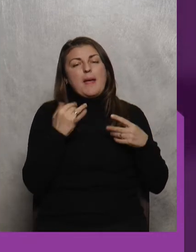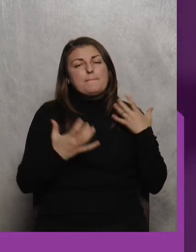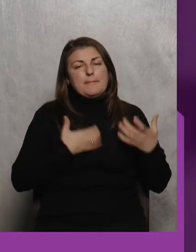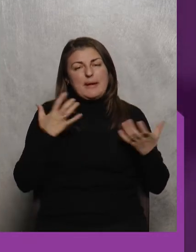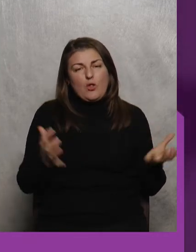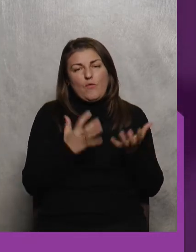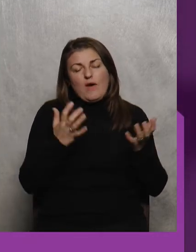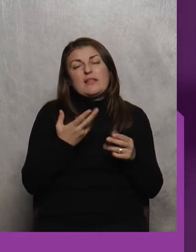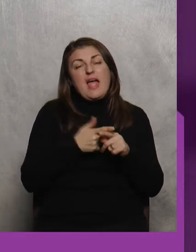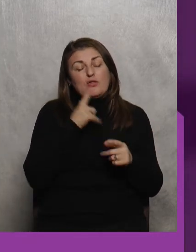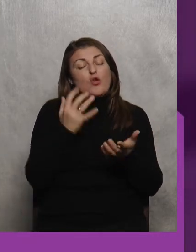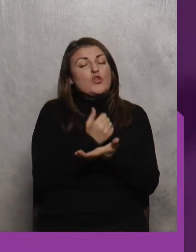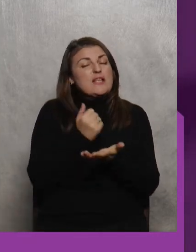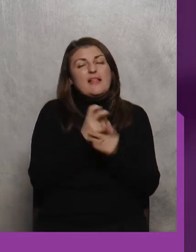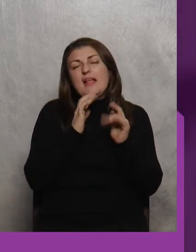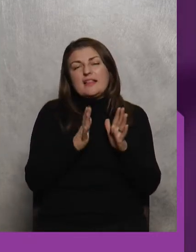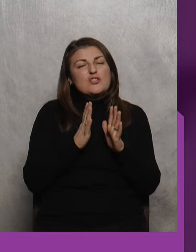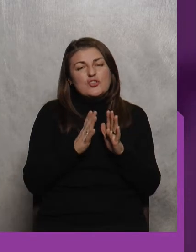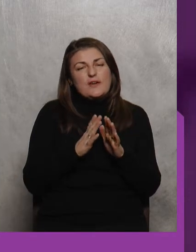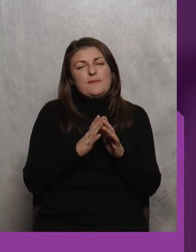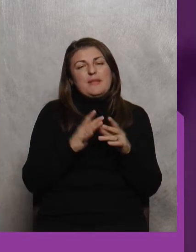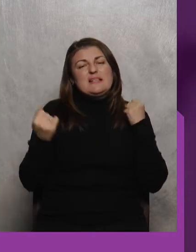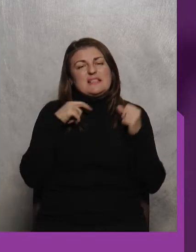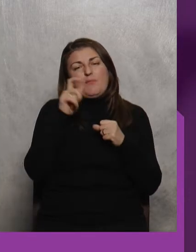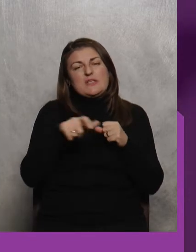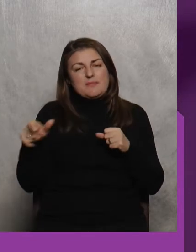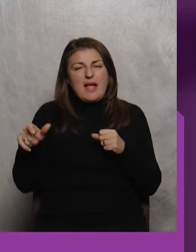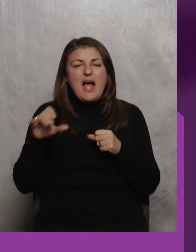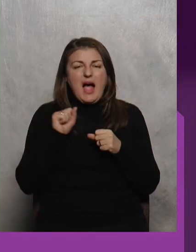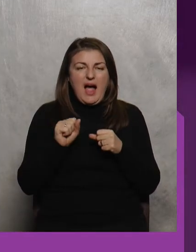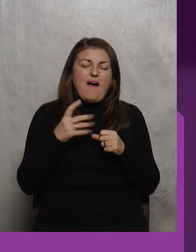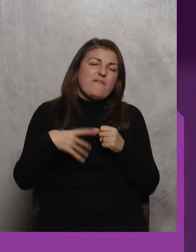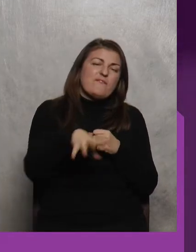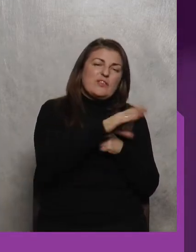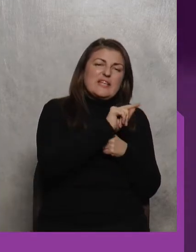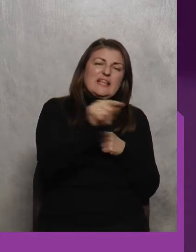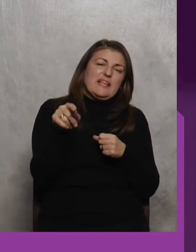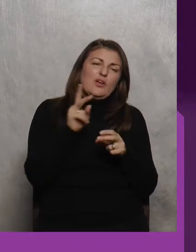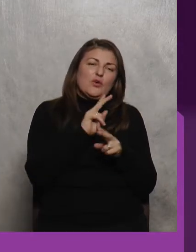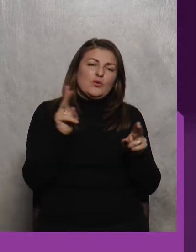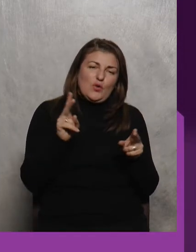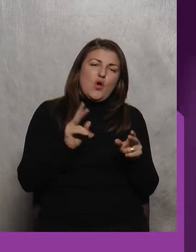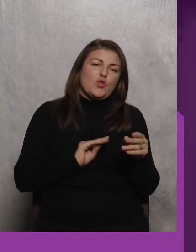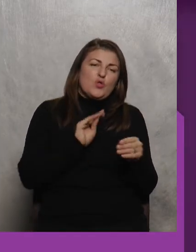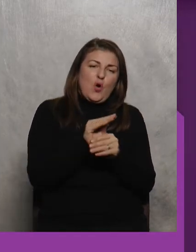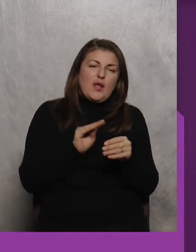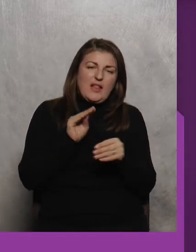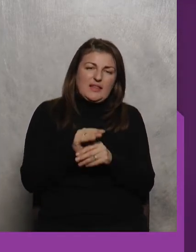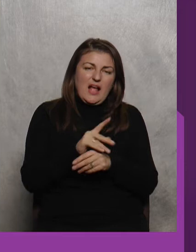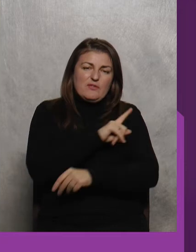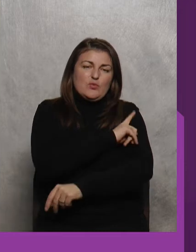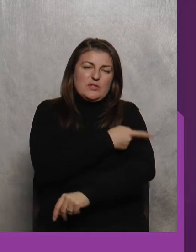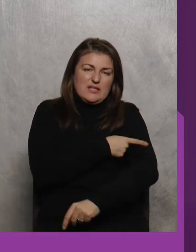піклувалися. І це всі досягнення не лише спортсменів, а всіх тих, хто докладає